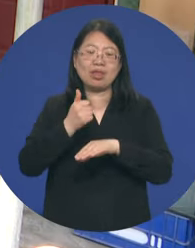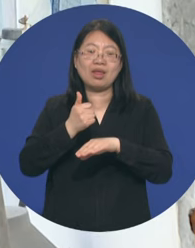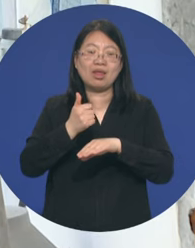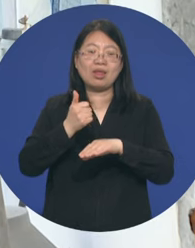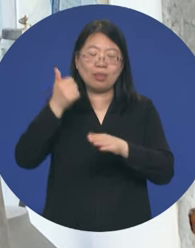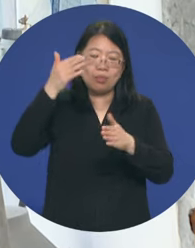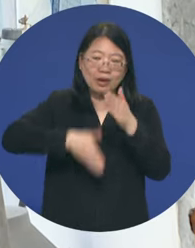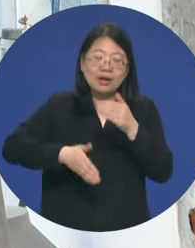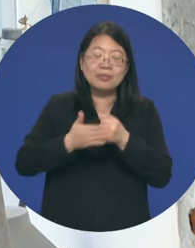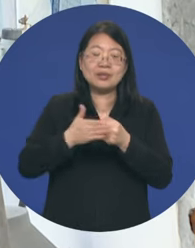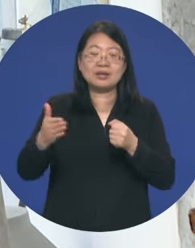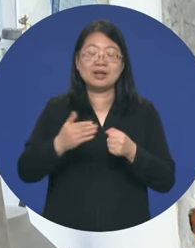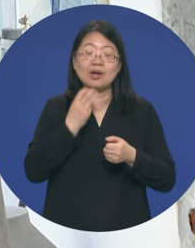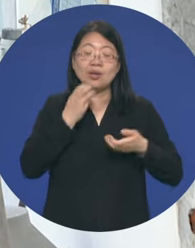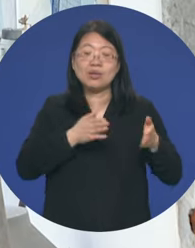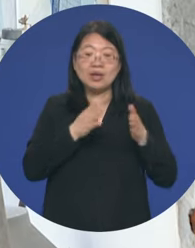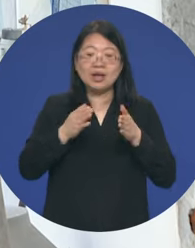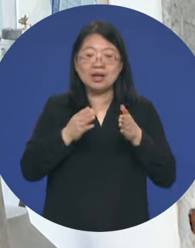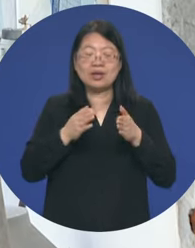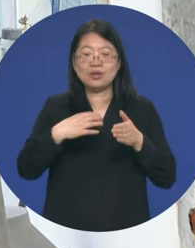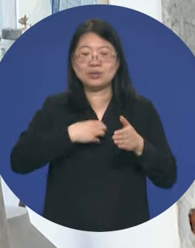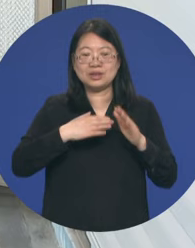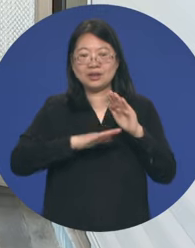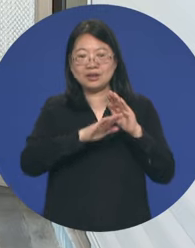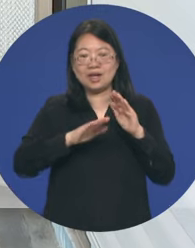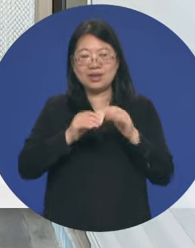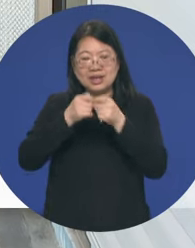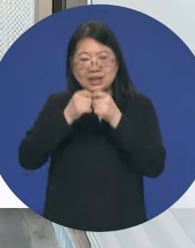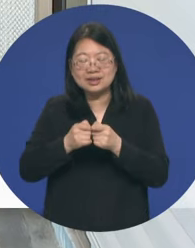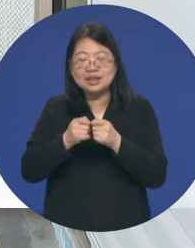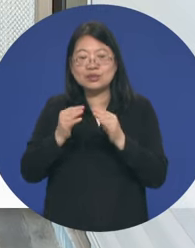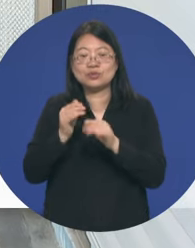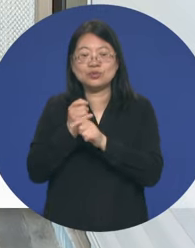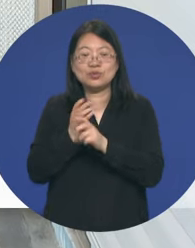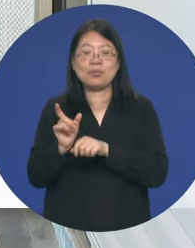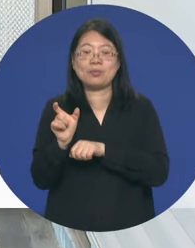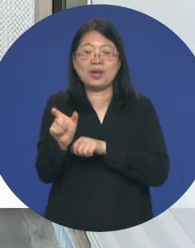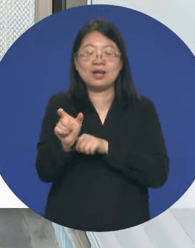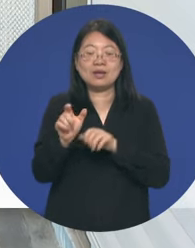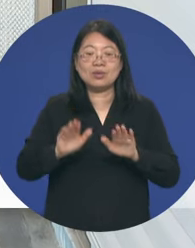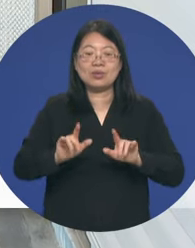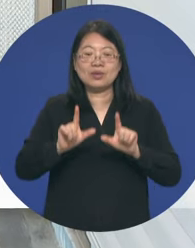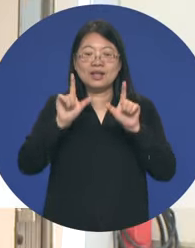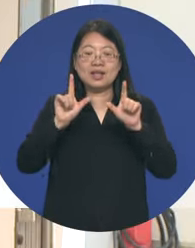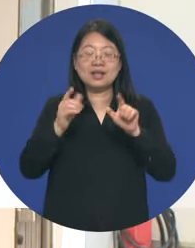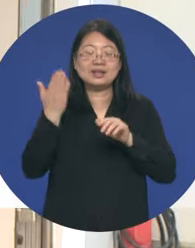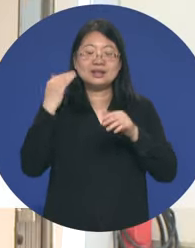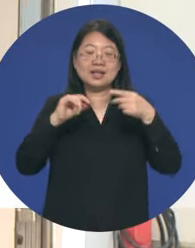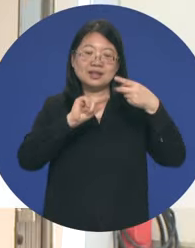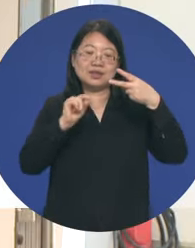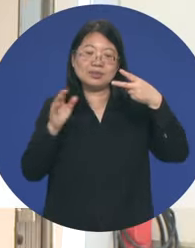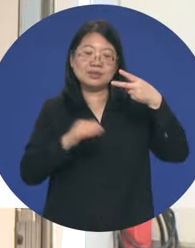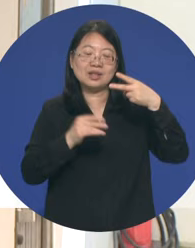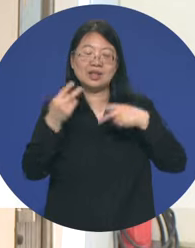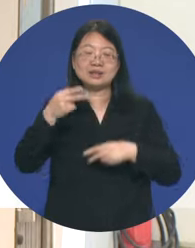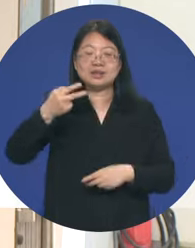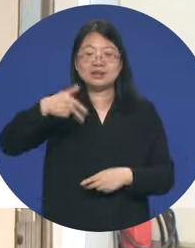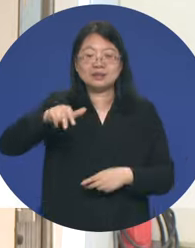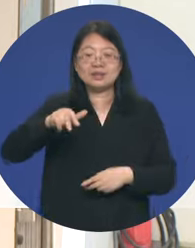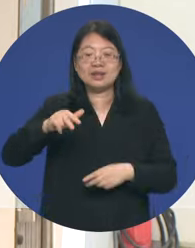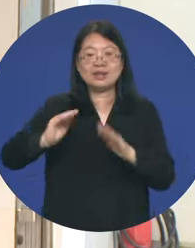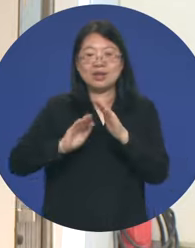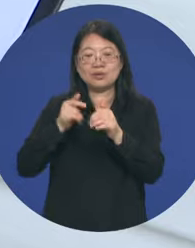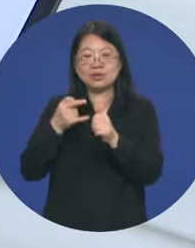많아서 이에 경기도가 돈의 위기 가구에 상세 주소를 부여합니다 올해는 지난 2월부터 2,700 곳을